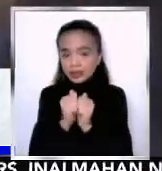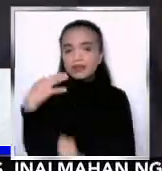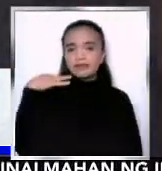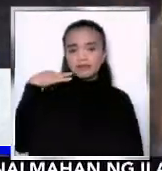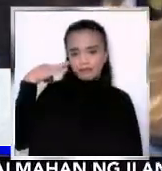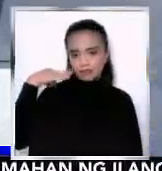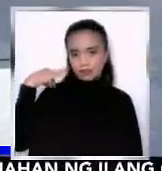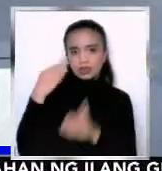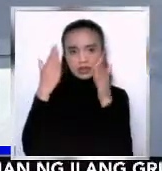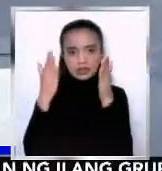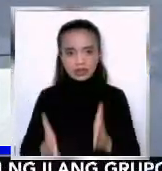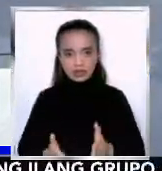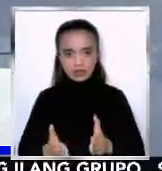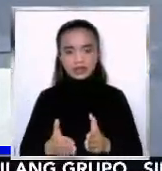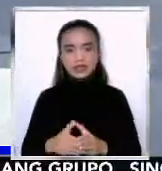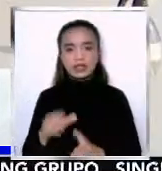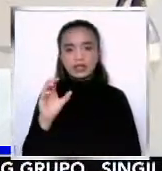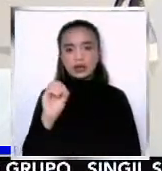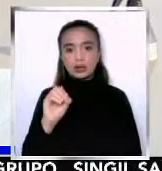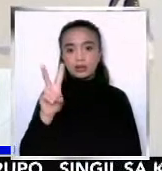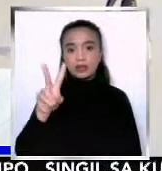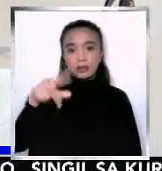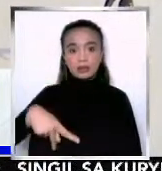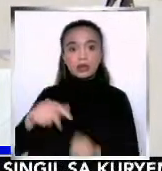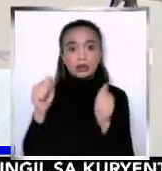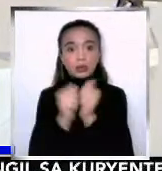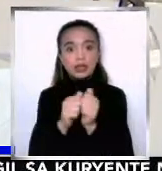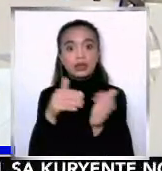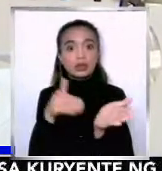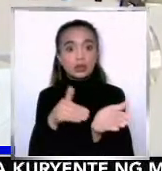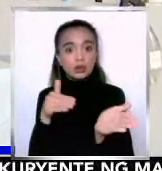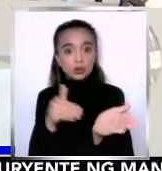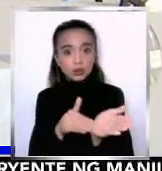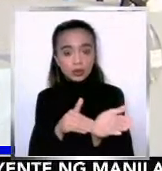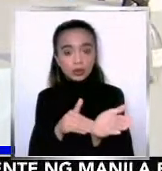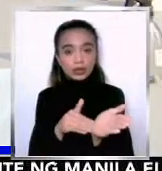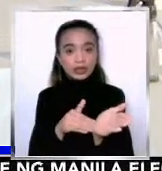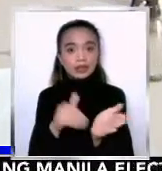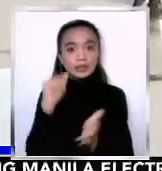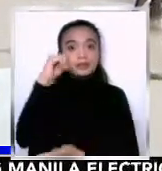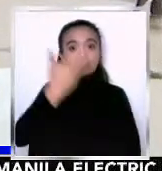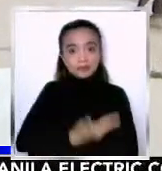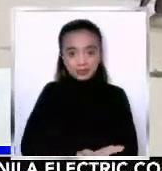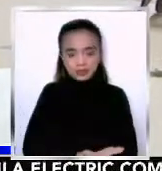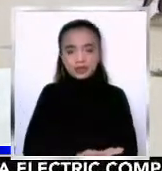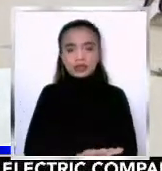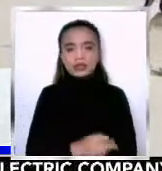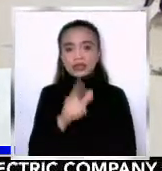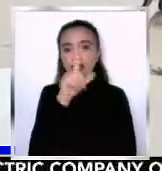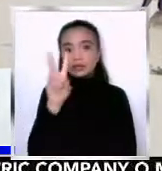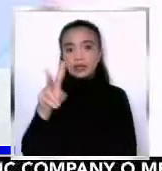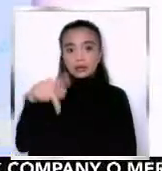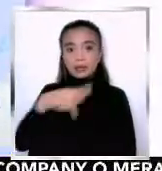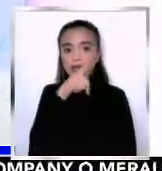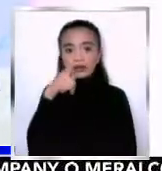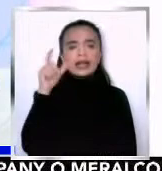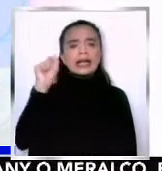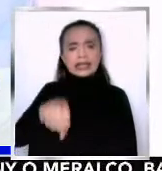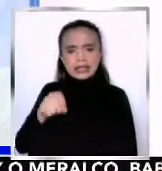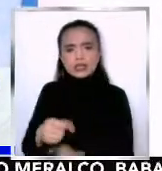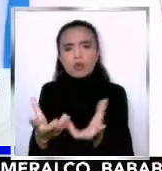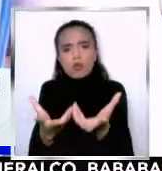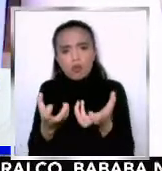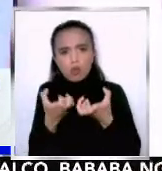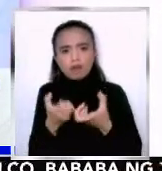of the Vice President kasama ang doktorang anak ni Robredo na si Tricia. Ayon kay Robredo, bagamat gusto niyang araw-arawin ang kanilang